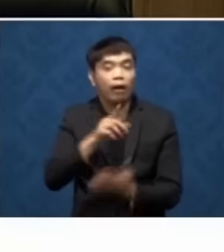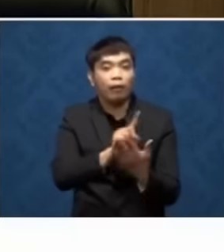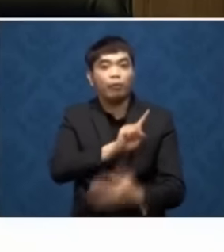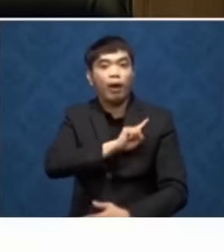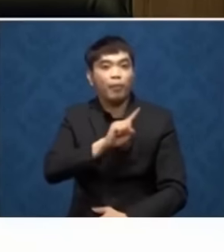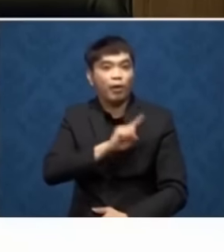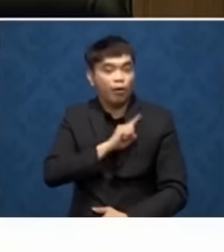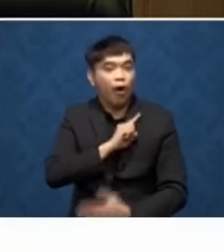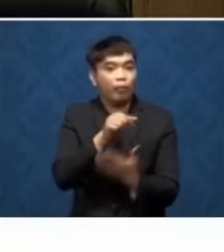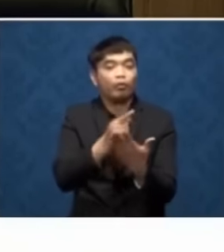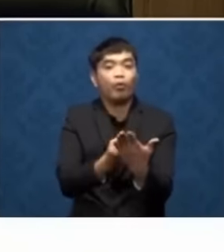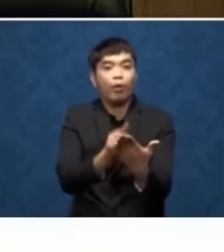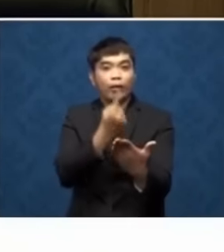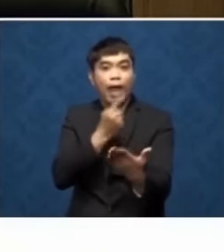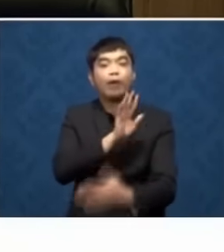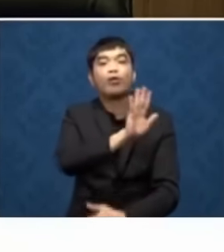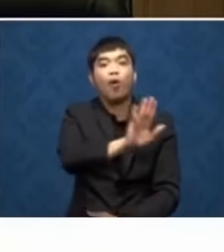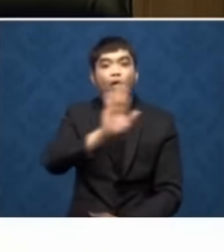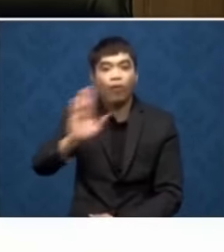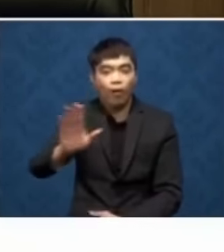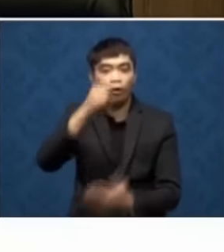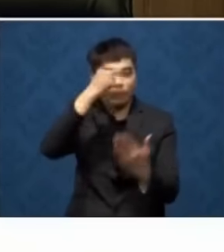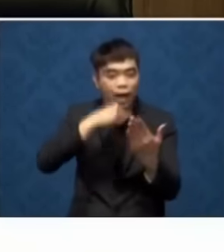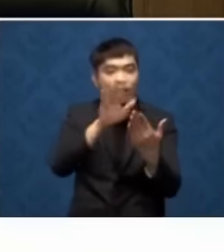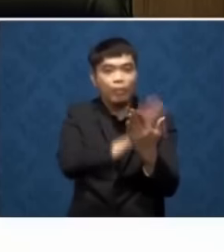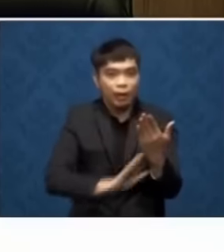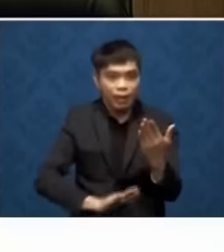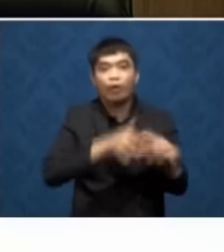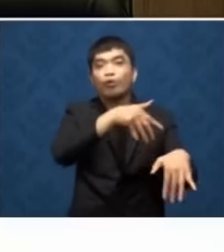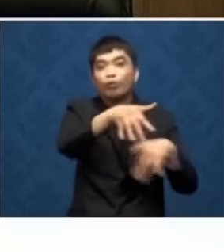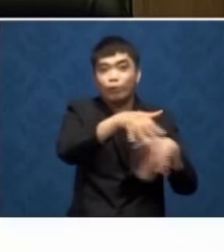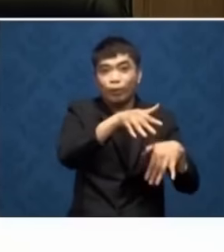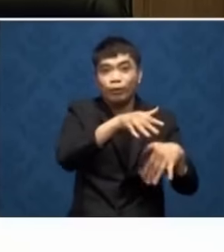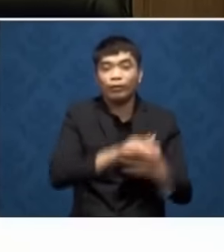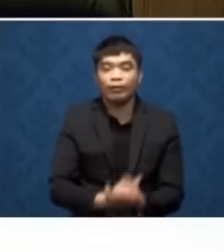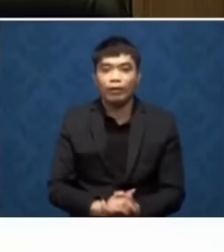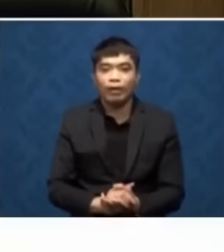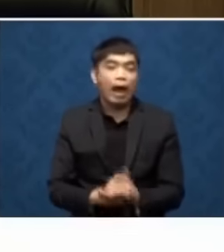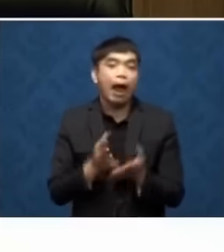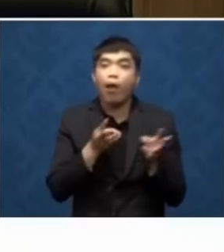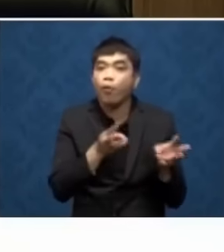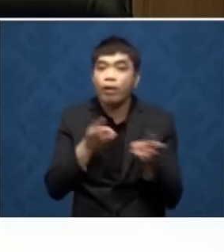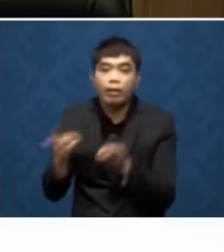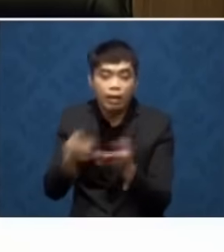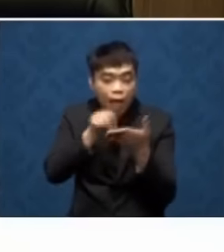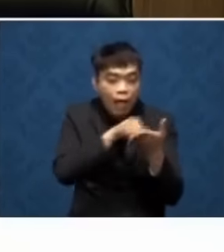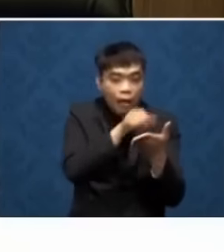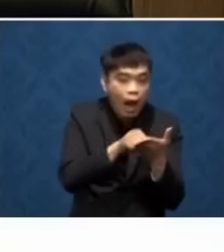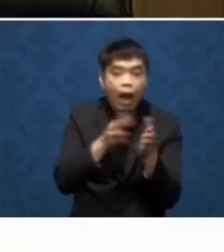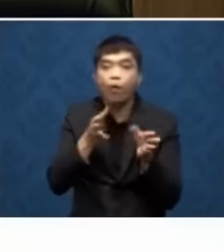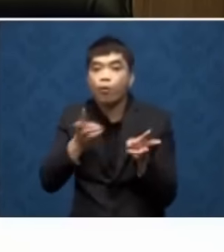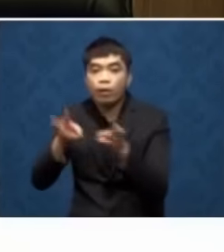ความเห็นโดยยุติของกกต.จึงไม่จำเป็นจะต้องถามศาลมีวิจารณญาณวินิจฉัยเองได้ค่ะจากนั้นนายพิธ